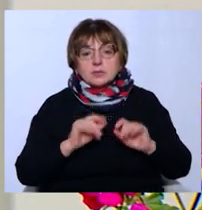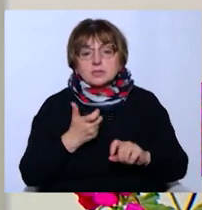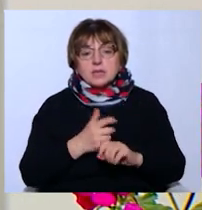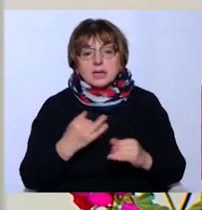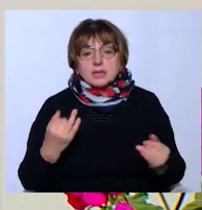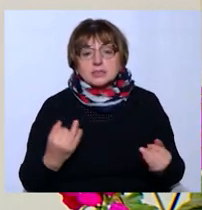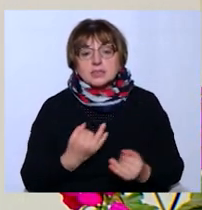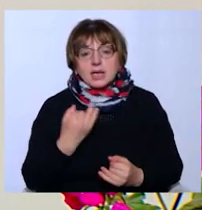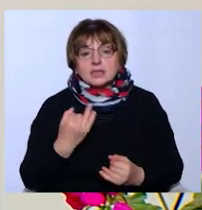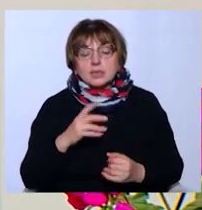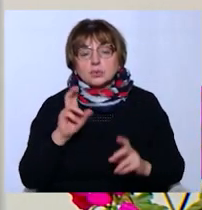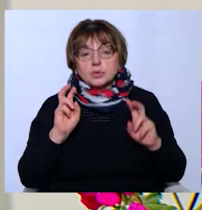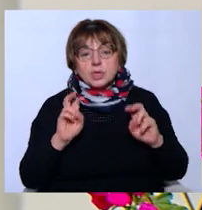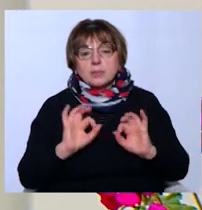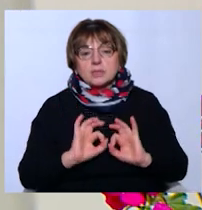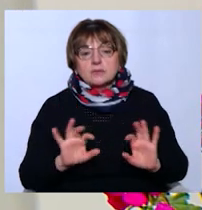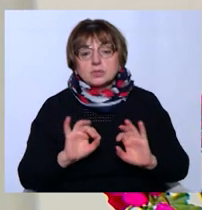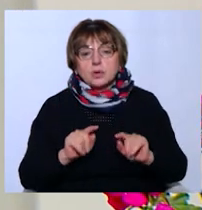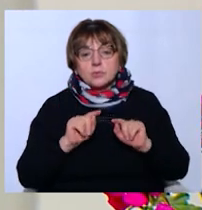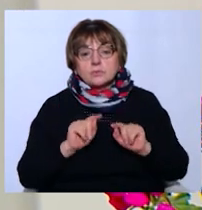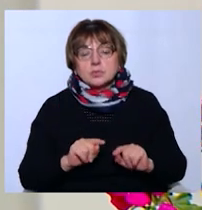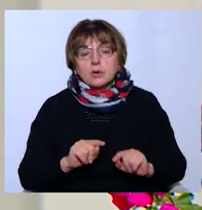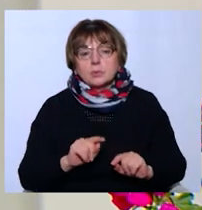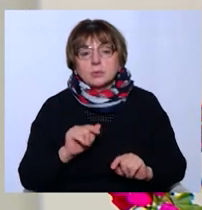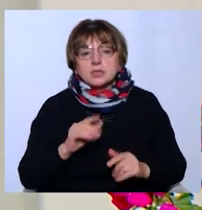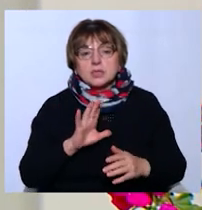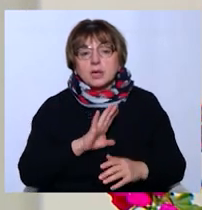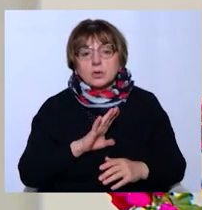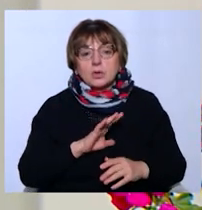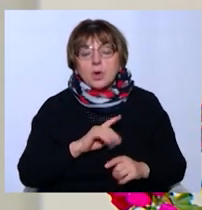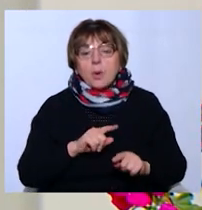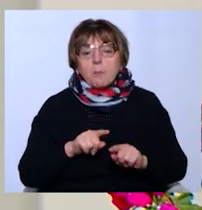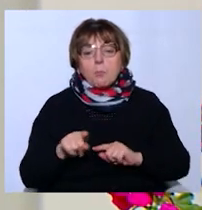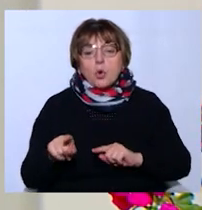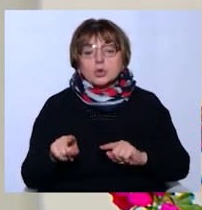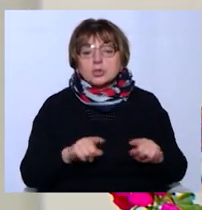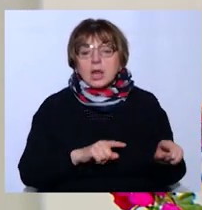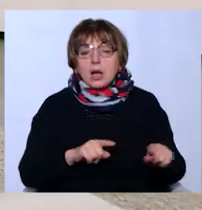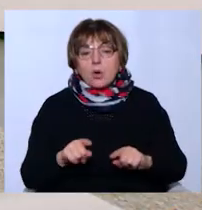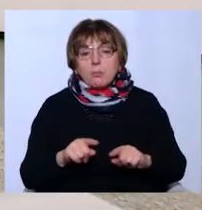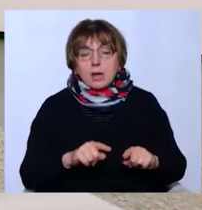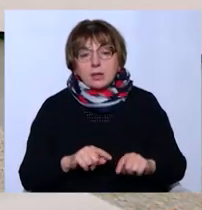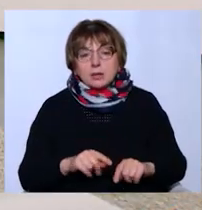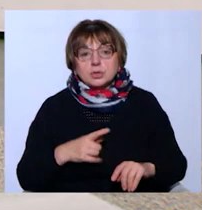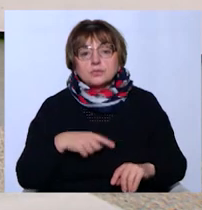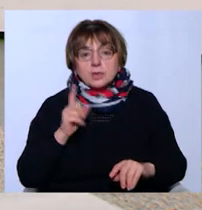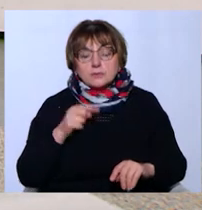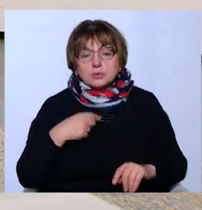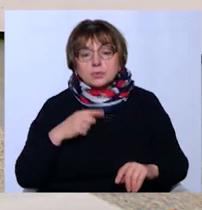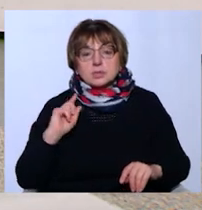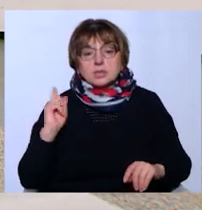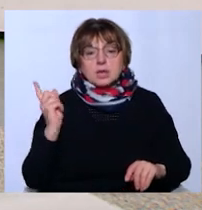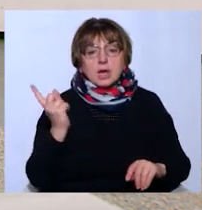ძალიან საინტერესო საკითხზე ვისაუბრებთ და ეს გახლავთ მოძრაობა. თქვენ იცით, რომ ჩვენ